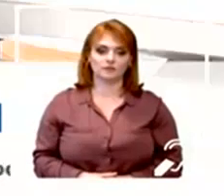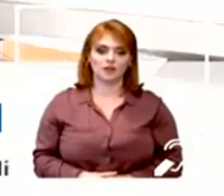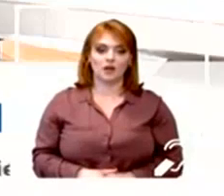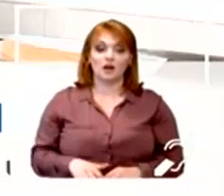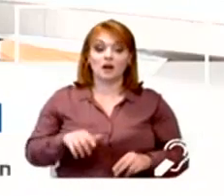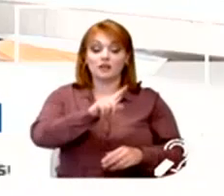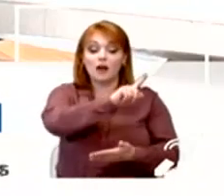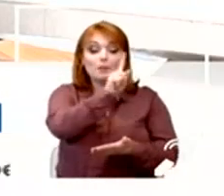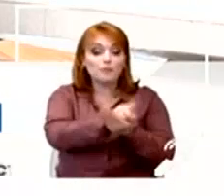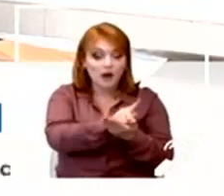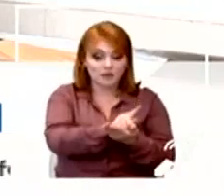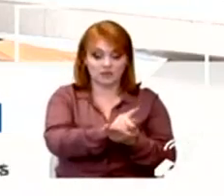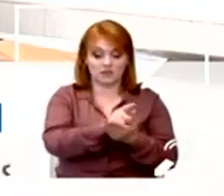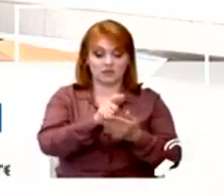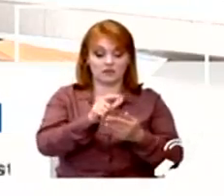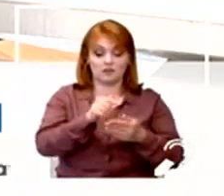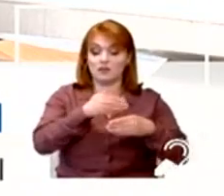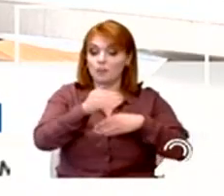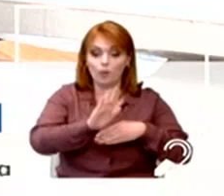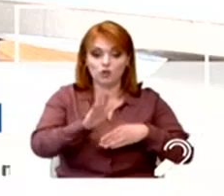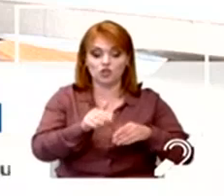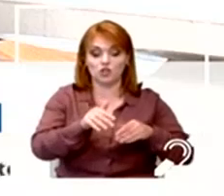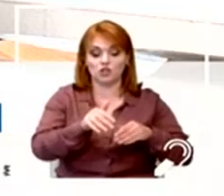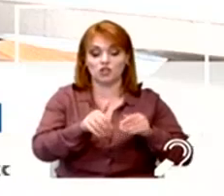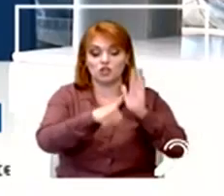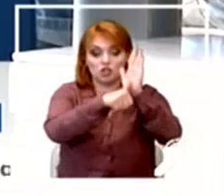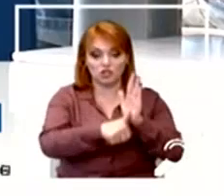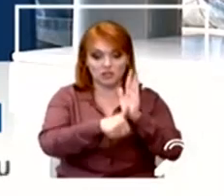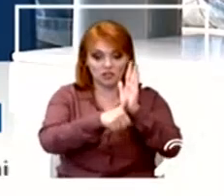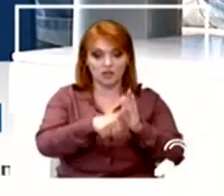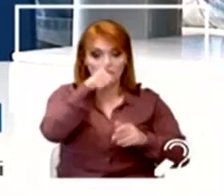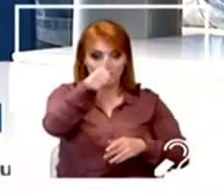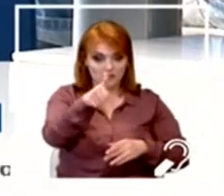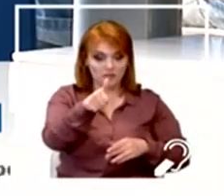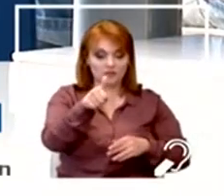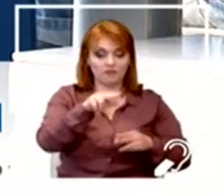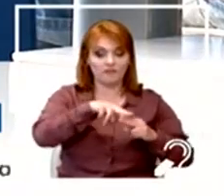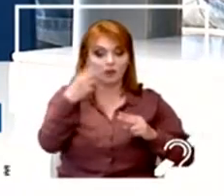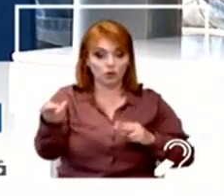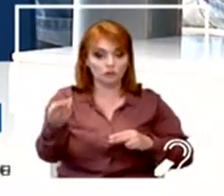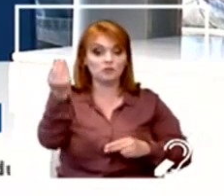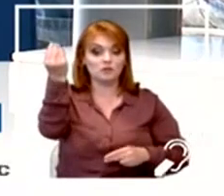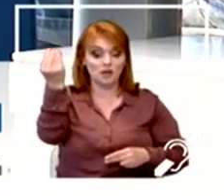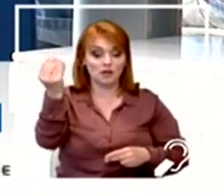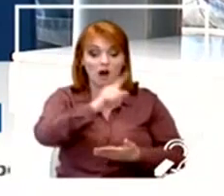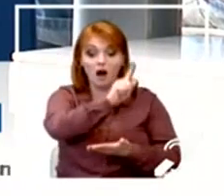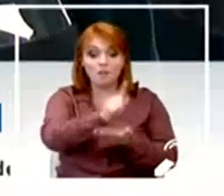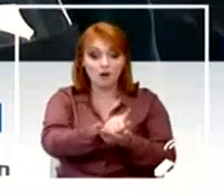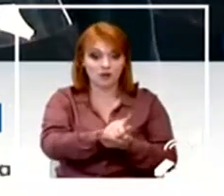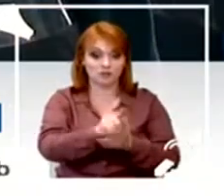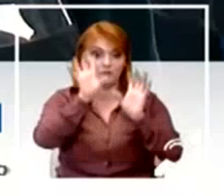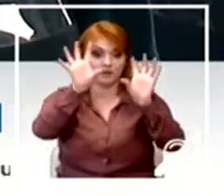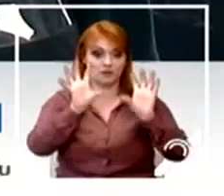6 luni. Iată, obiectivul acestei prescripții este de a proteja interesele consumatorilor. Vedem că durata